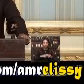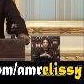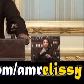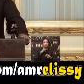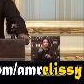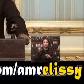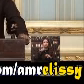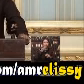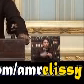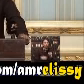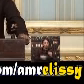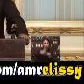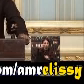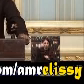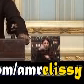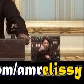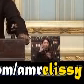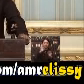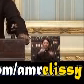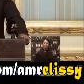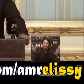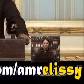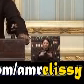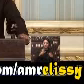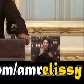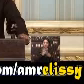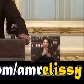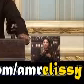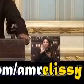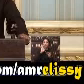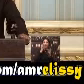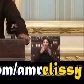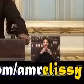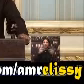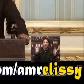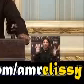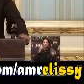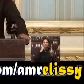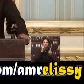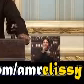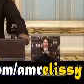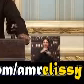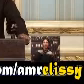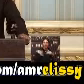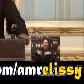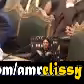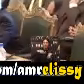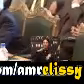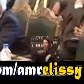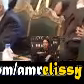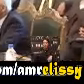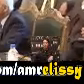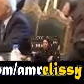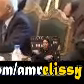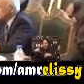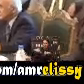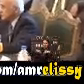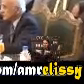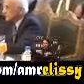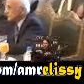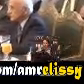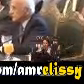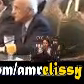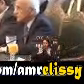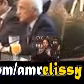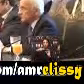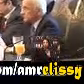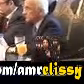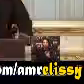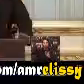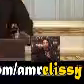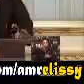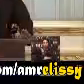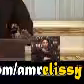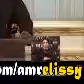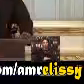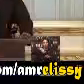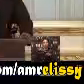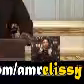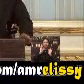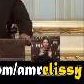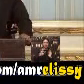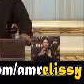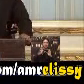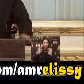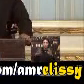يعني اجندتنا النهاردة في هذا الاجتماع هو رعاية كاملة لاطفال الشوارع. يعني احنا معنا النهاردة الوزراء المختصين كلهم، اتمنى